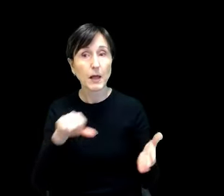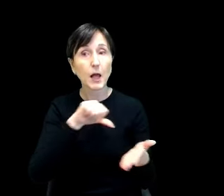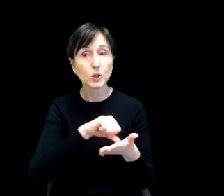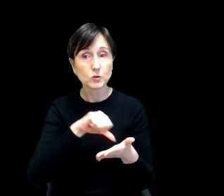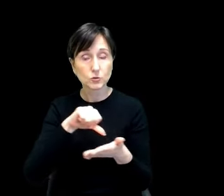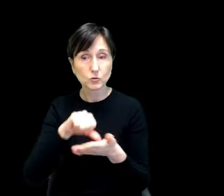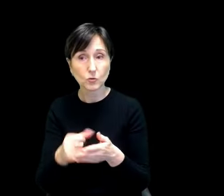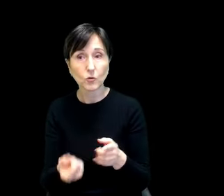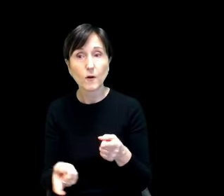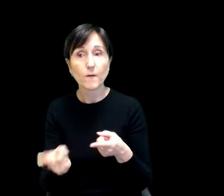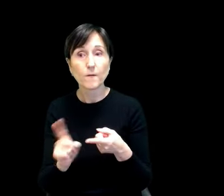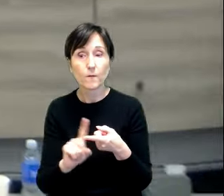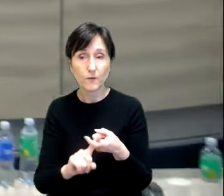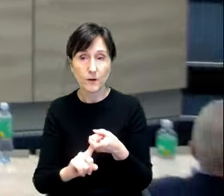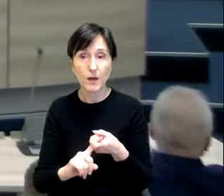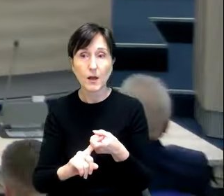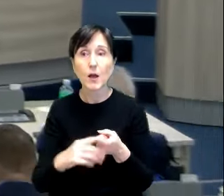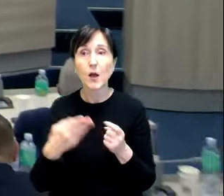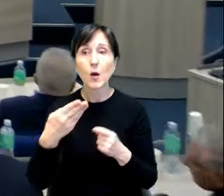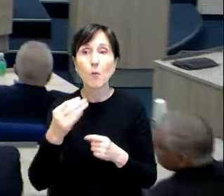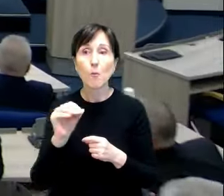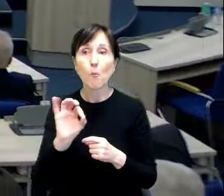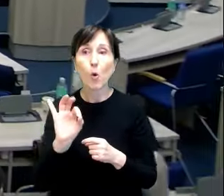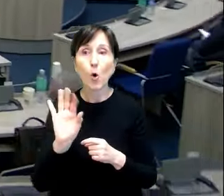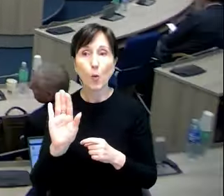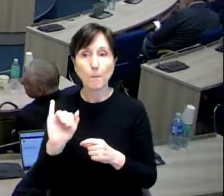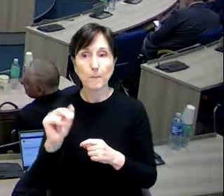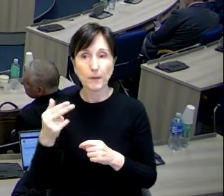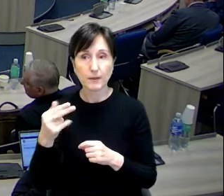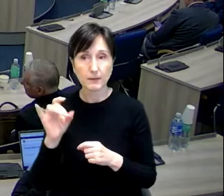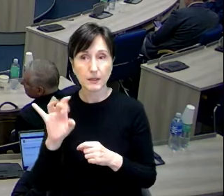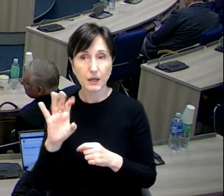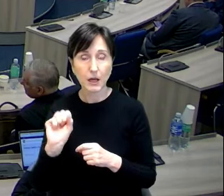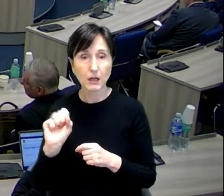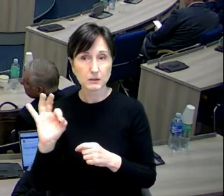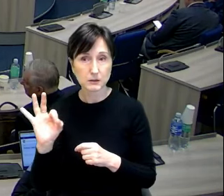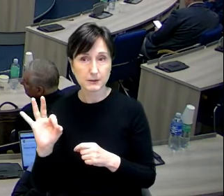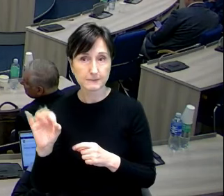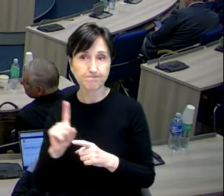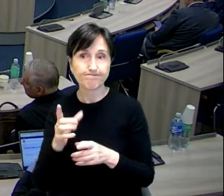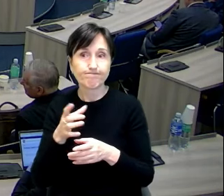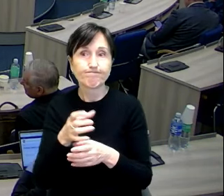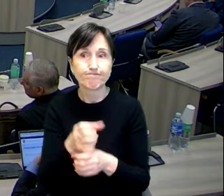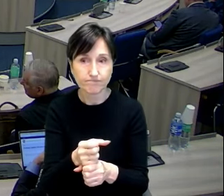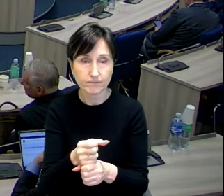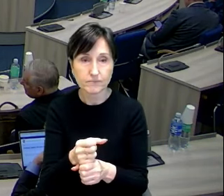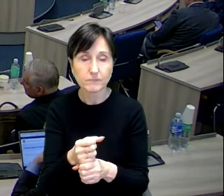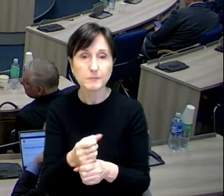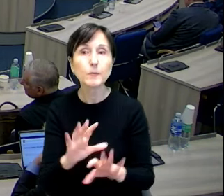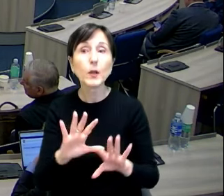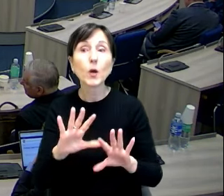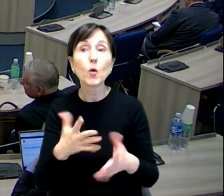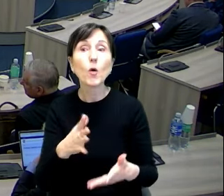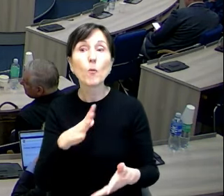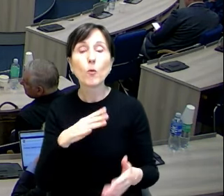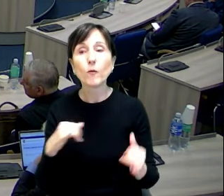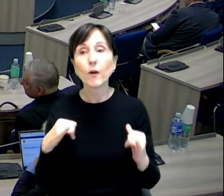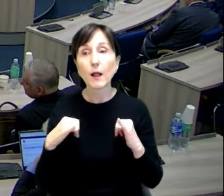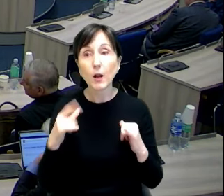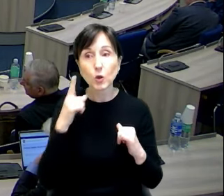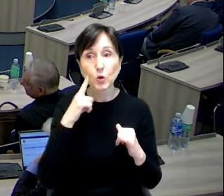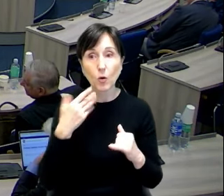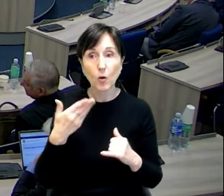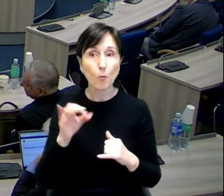mobingo skandalo tai iš tikrųjų nieko nebegirdim ir ir norėjom pasitrauti kokie veiksmai buvo padaryti siekiant mažinti mobingo